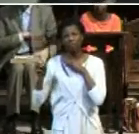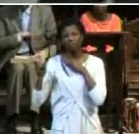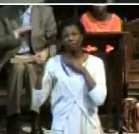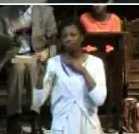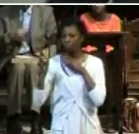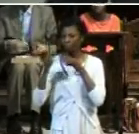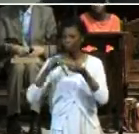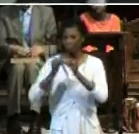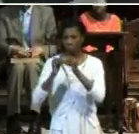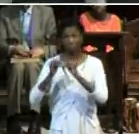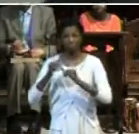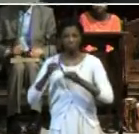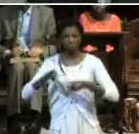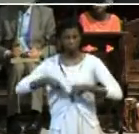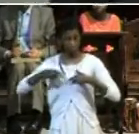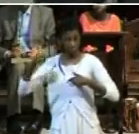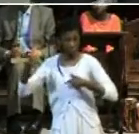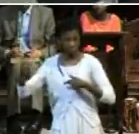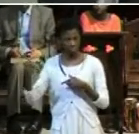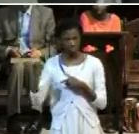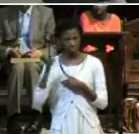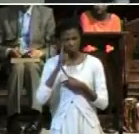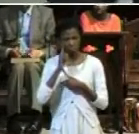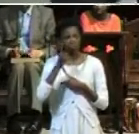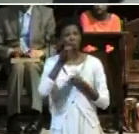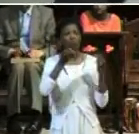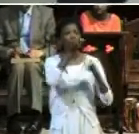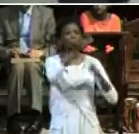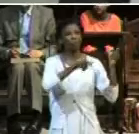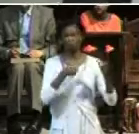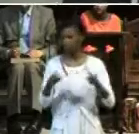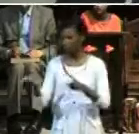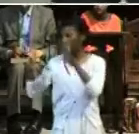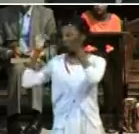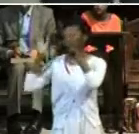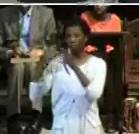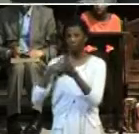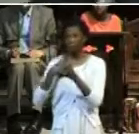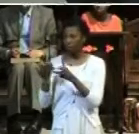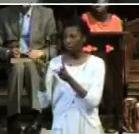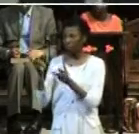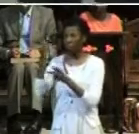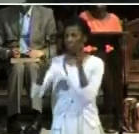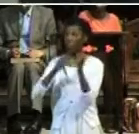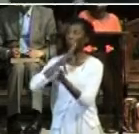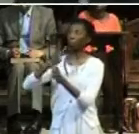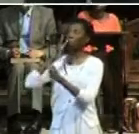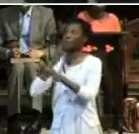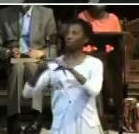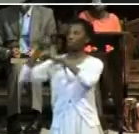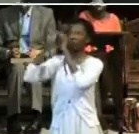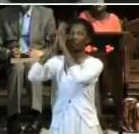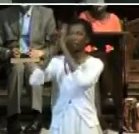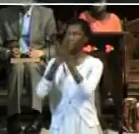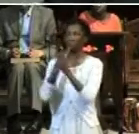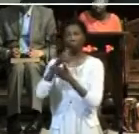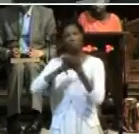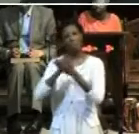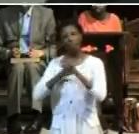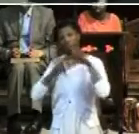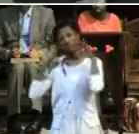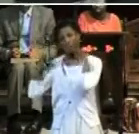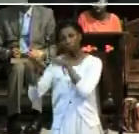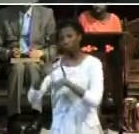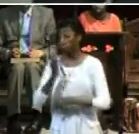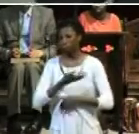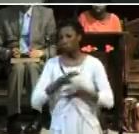dire personnels, parce qu'on le prend pour le théologien de l'Église et donc il reçoit des tas de mails. Il y en a qui sont gentils, il y en a beaucoup qui sont méchants.